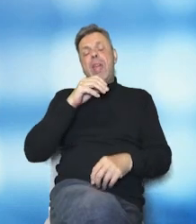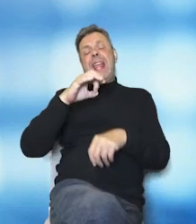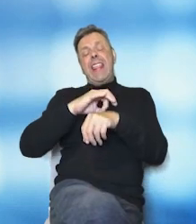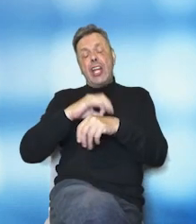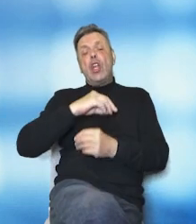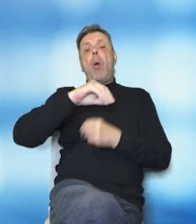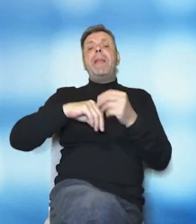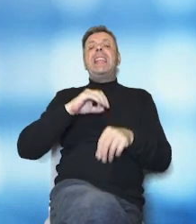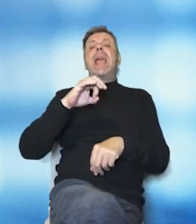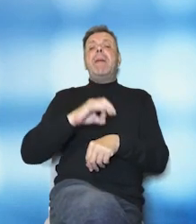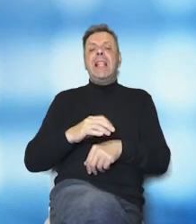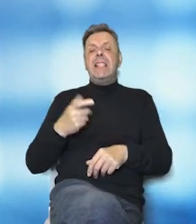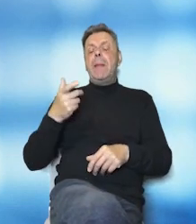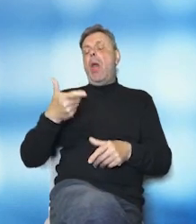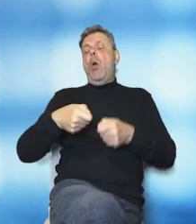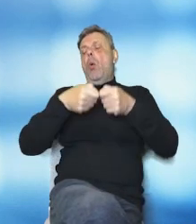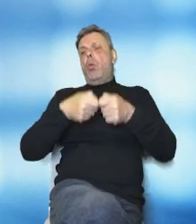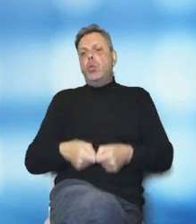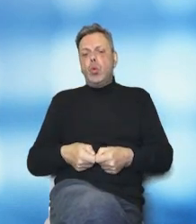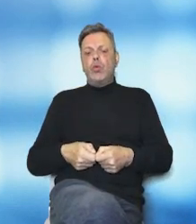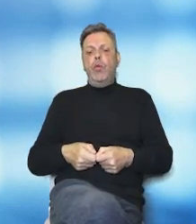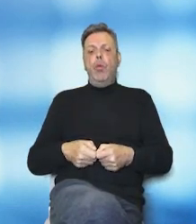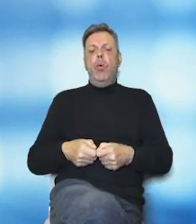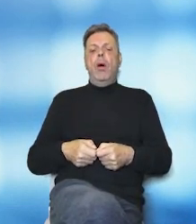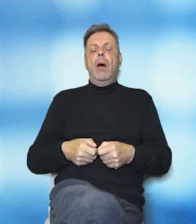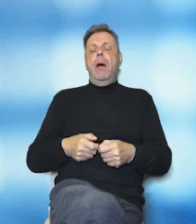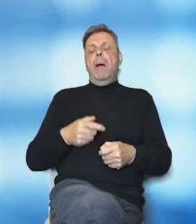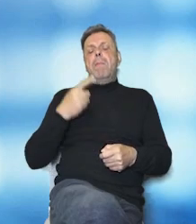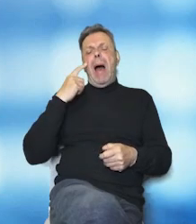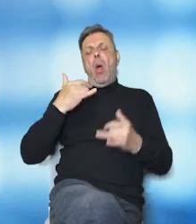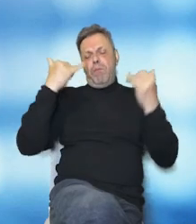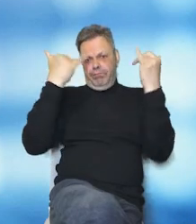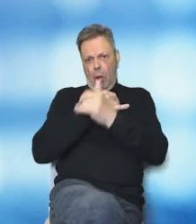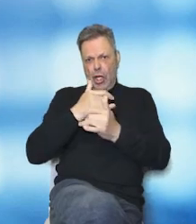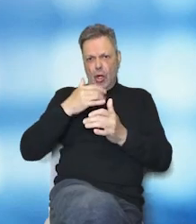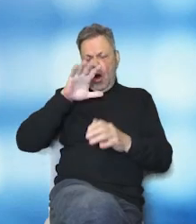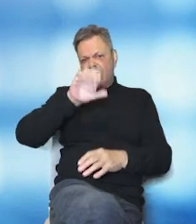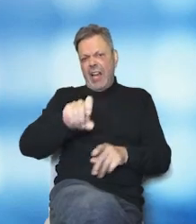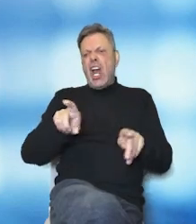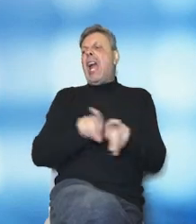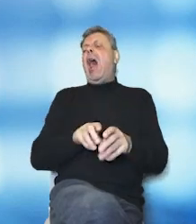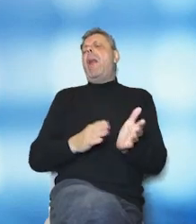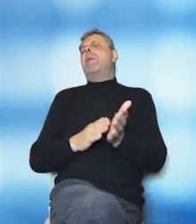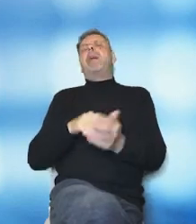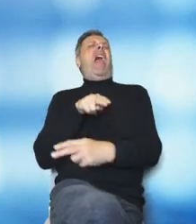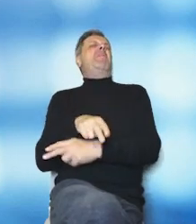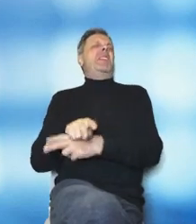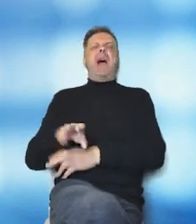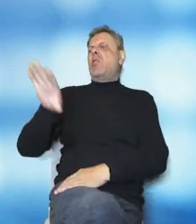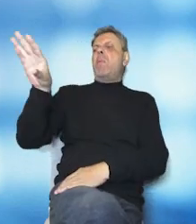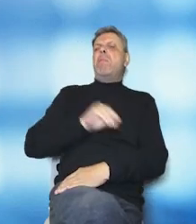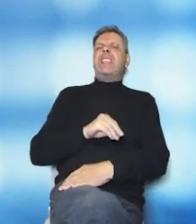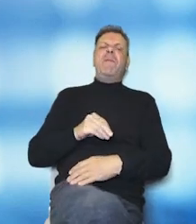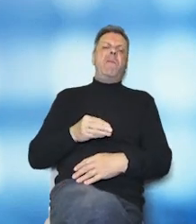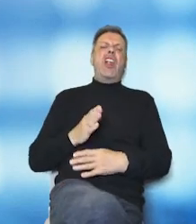obiteljske medicine u društvu malo iskrivljeno shvaća kao neki administrator, prepisivač